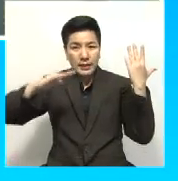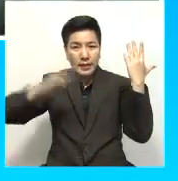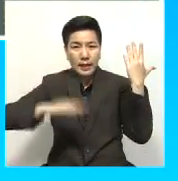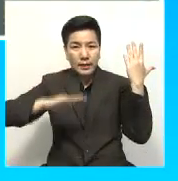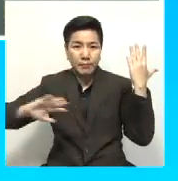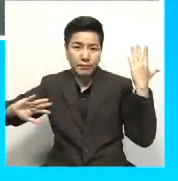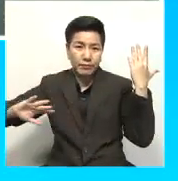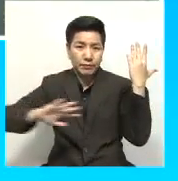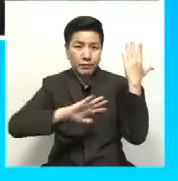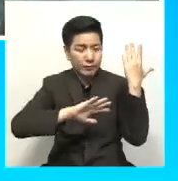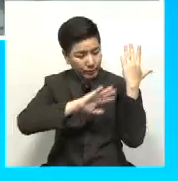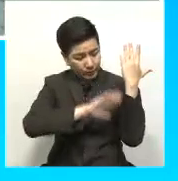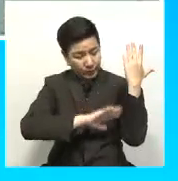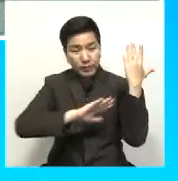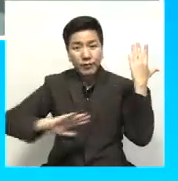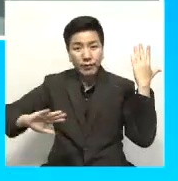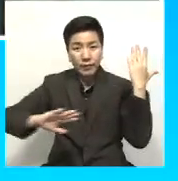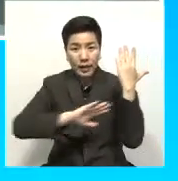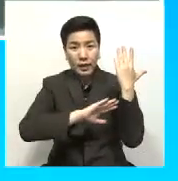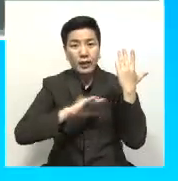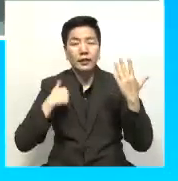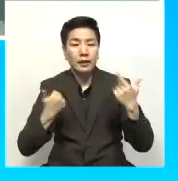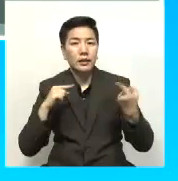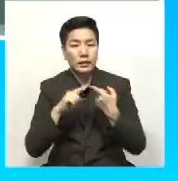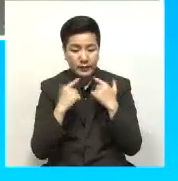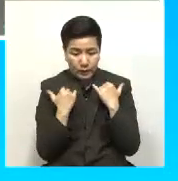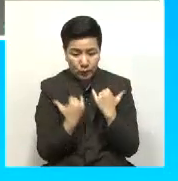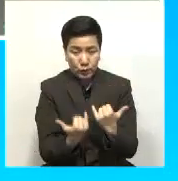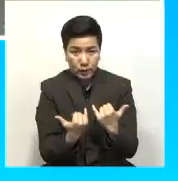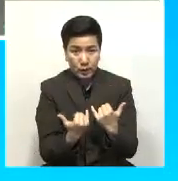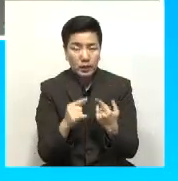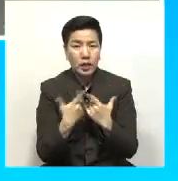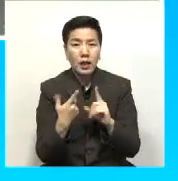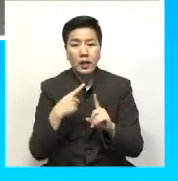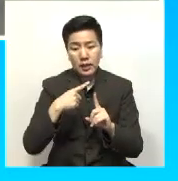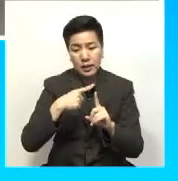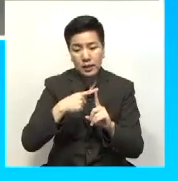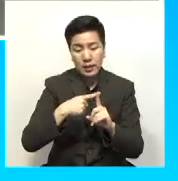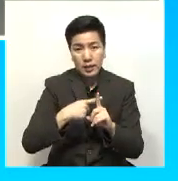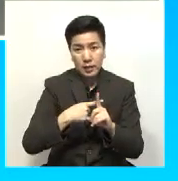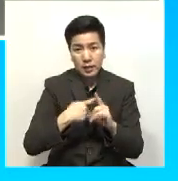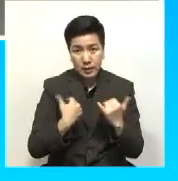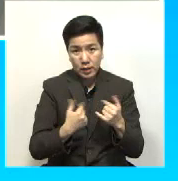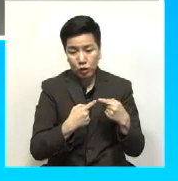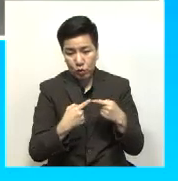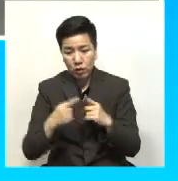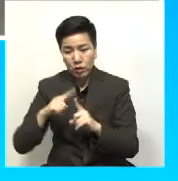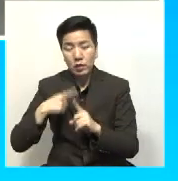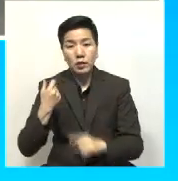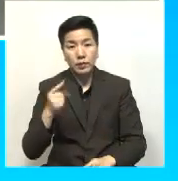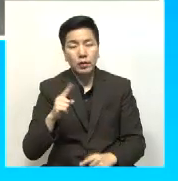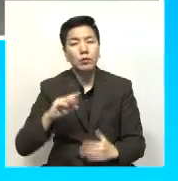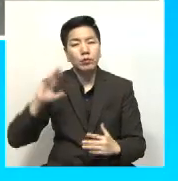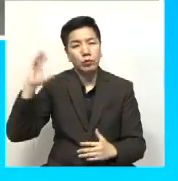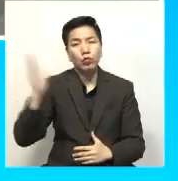ปยังภาคใต้นะครับก็สรุปว่าในระยะนี้นั้นจากนี้ถึงพฤศจิกาเนี่ยยังคงมีโอกาสเกิดพ